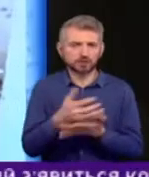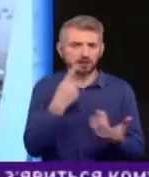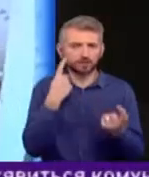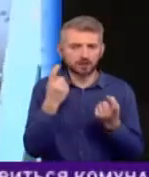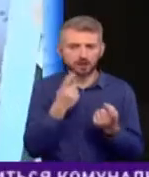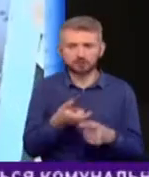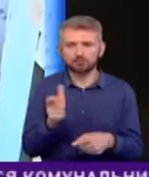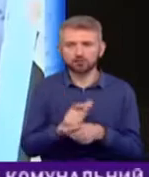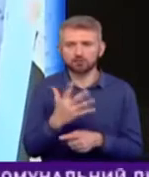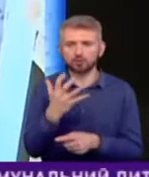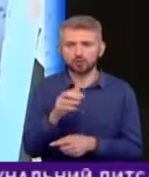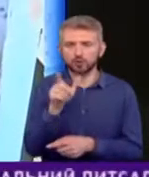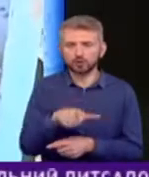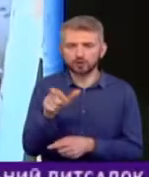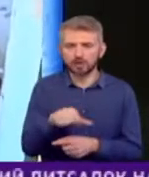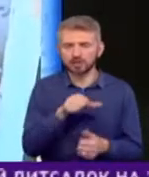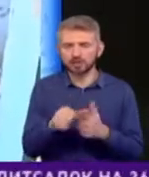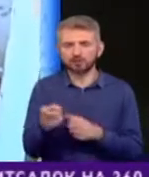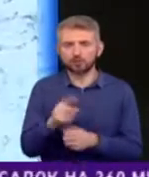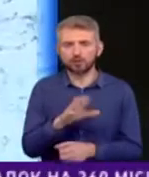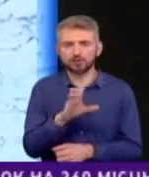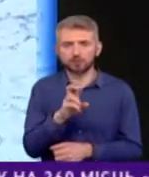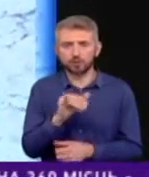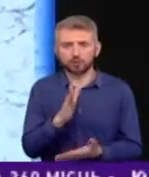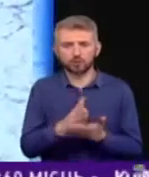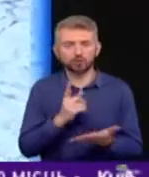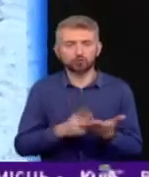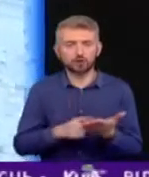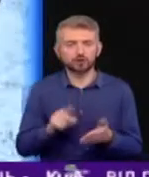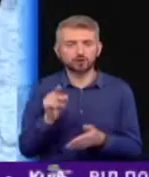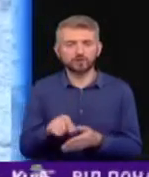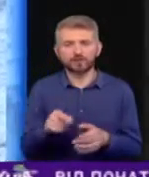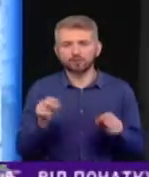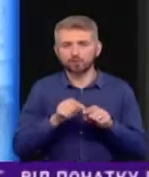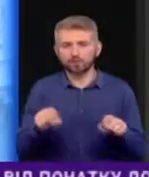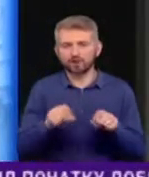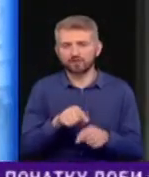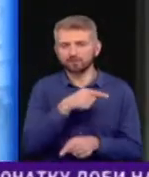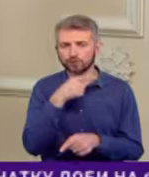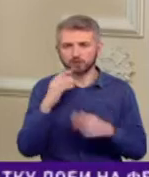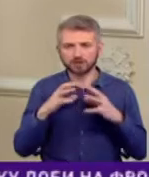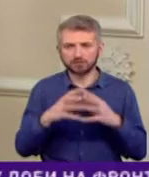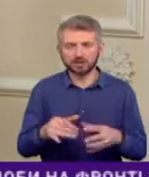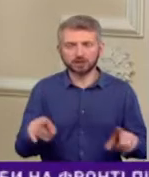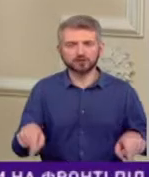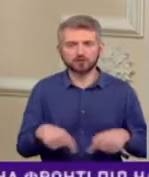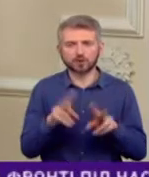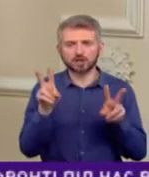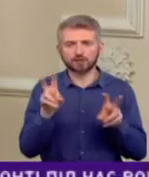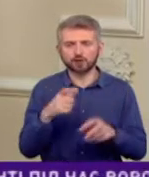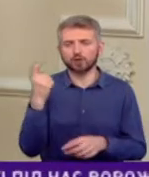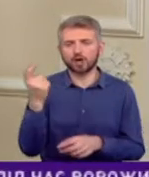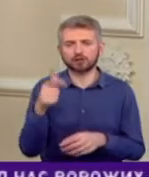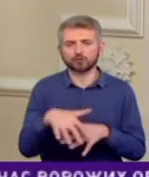про 500 людей. Крім того, у СБУ мають докази, що затриманий пропагував «руський мір» та створення так званої